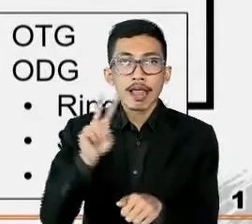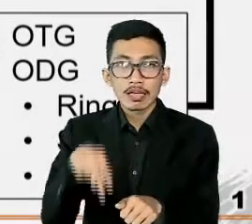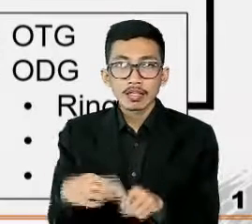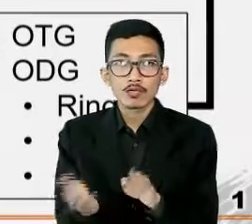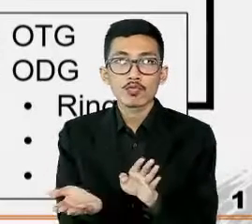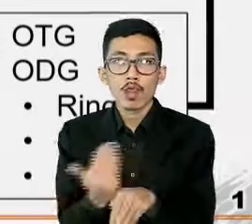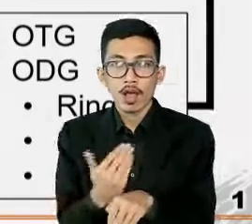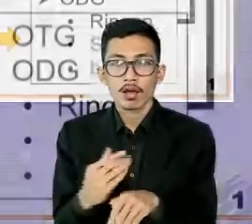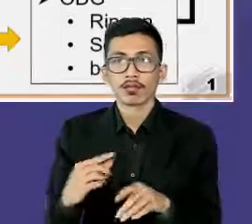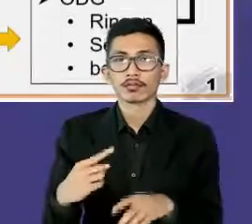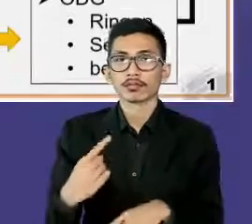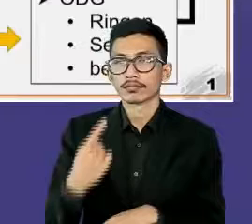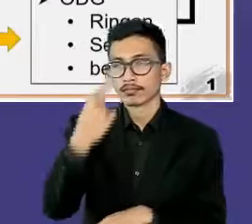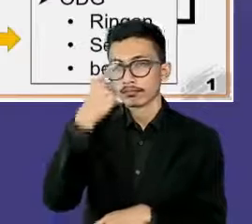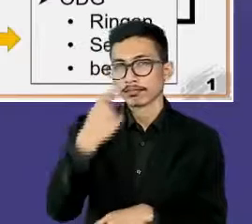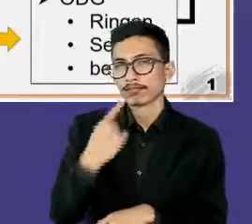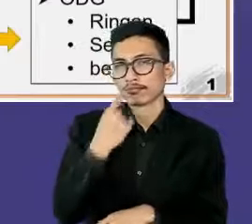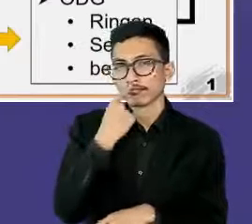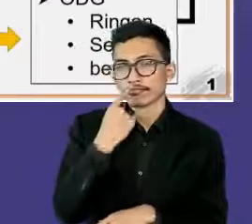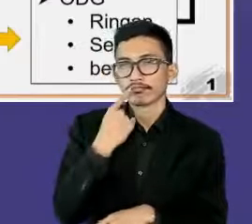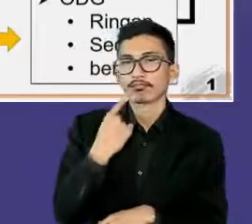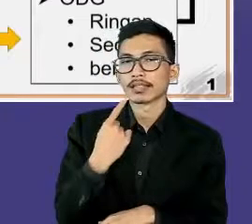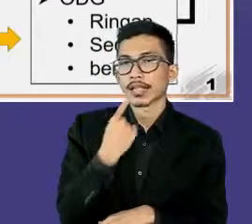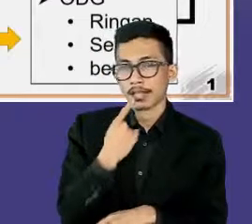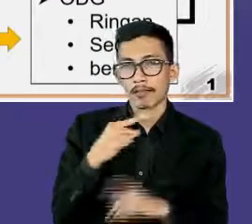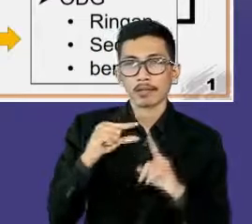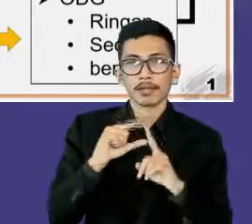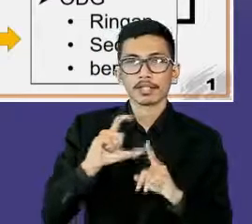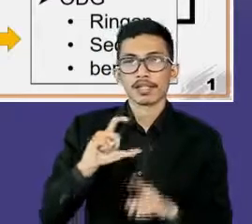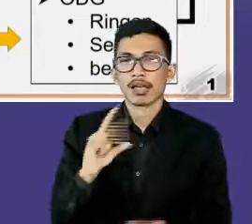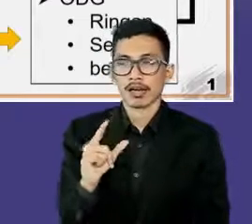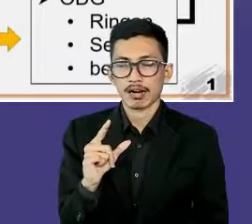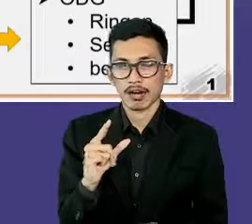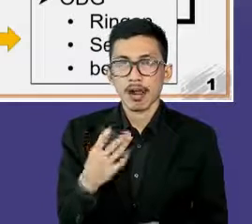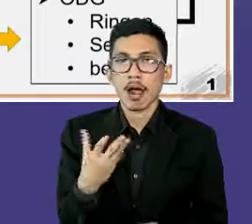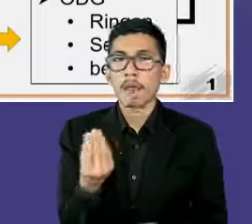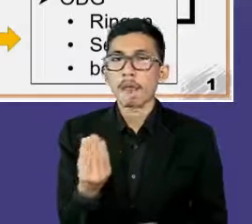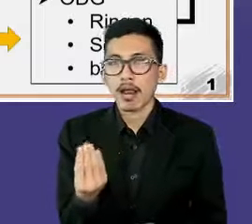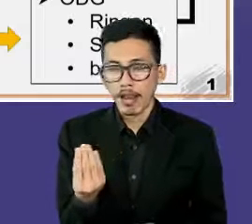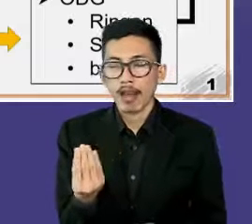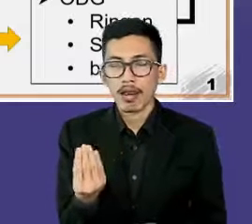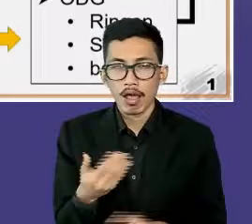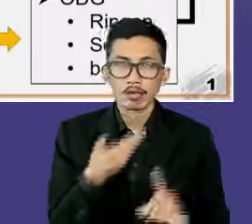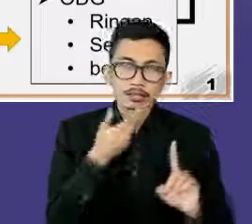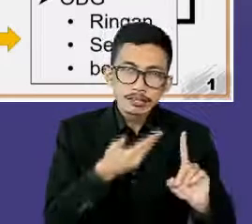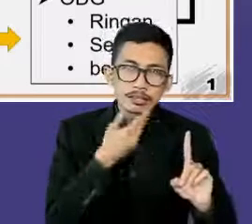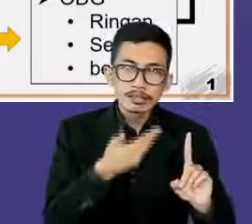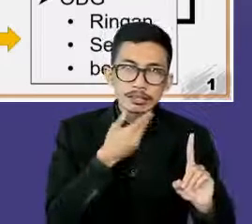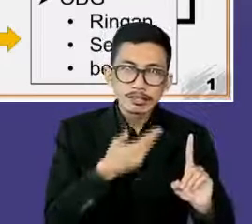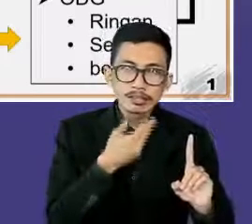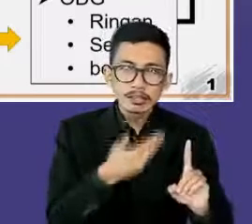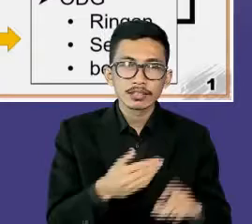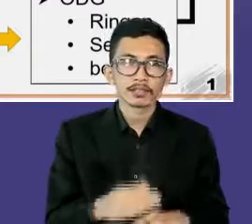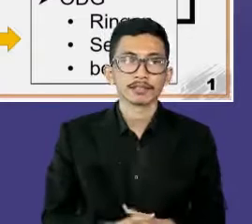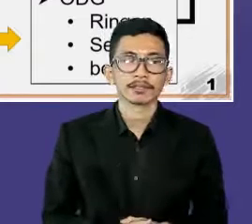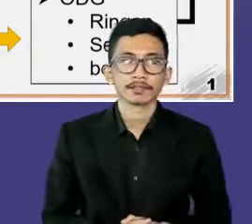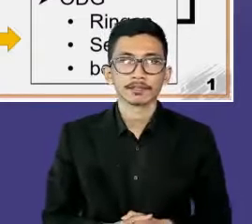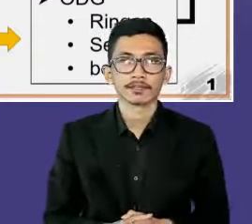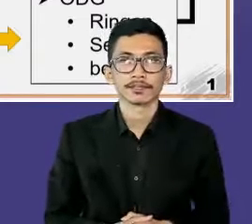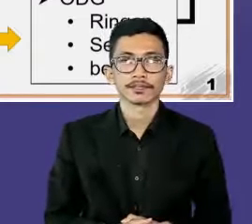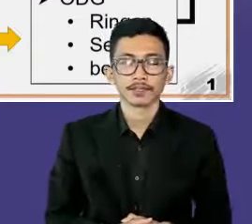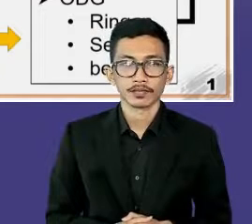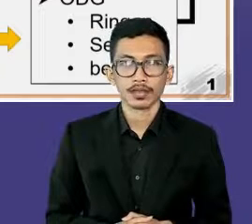menggunakan PCR yg Hai kalau kita ketahui bersama bahwa Sesuai dengan